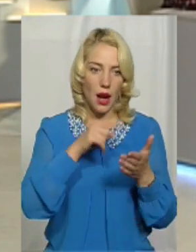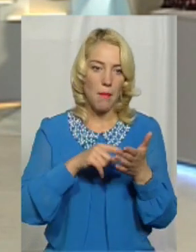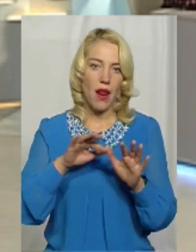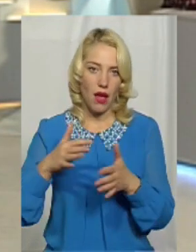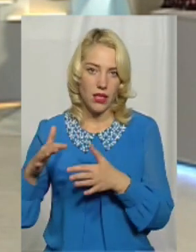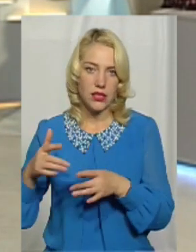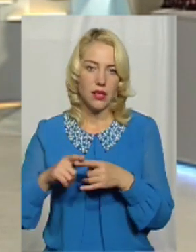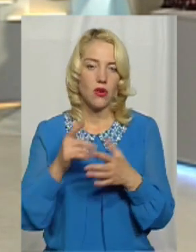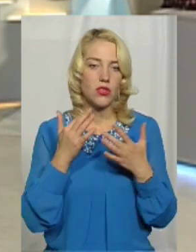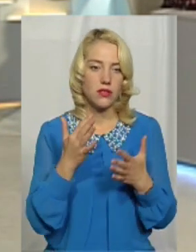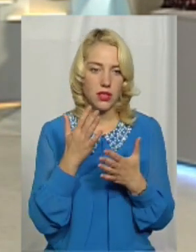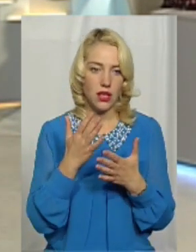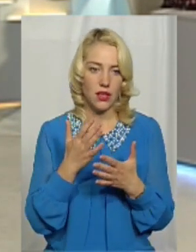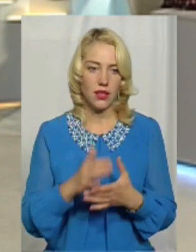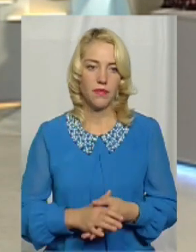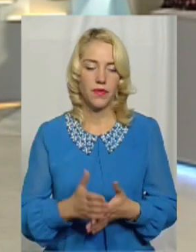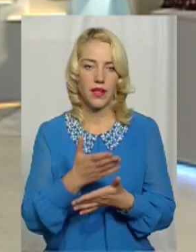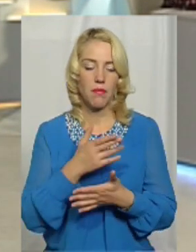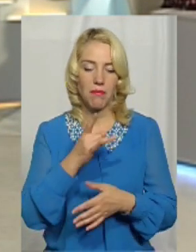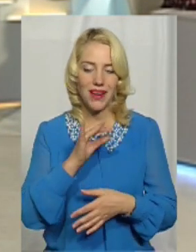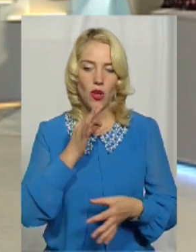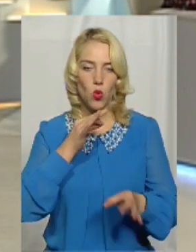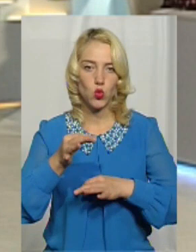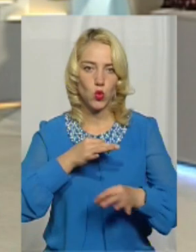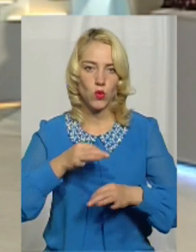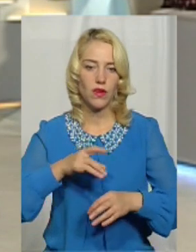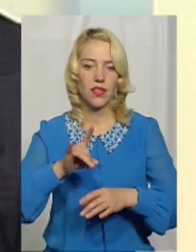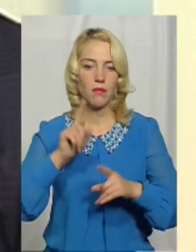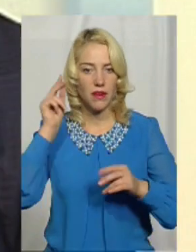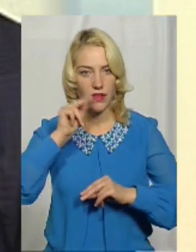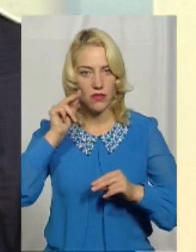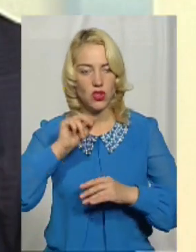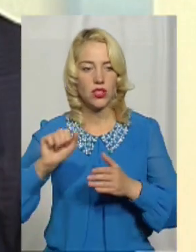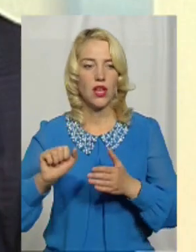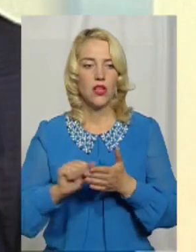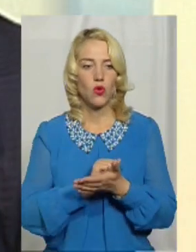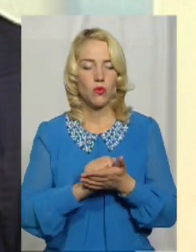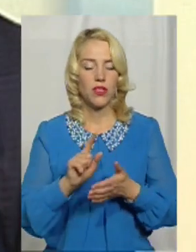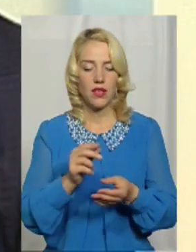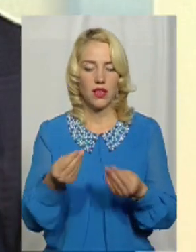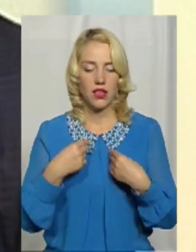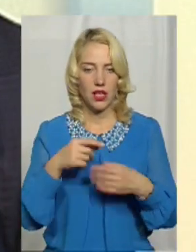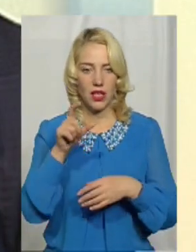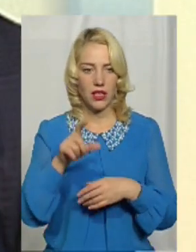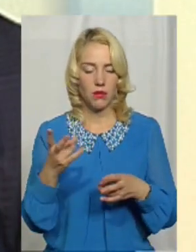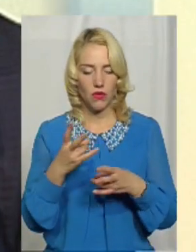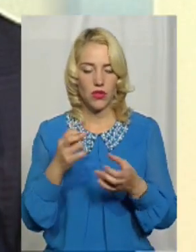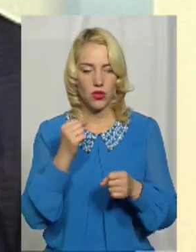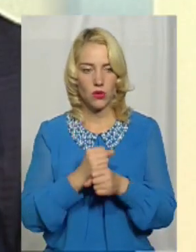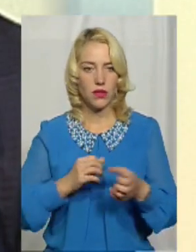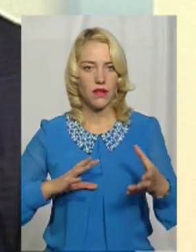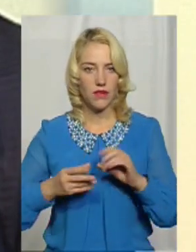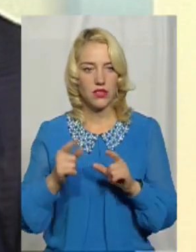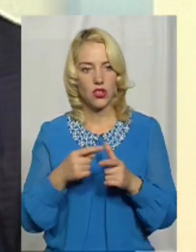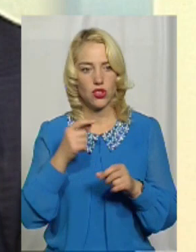оскільки ми при консультуванні, при вивченні документів, які надає нам клієнт, повинні зразу зробити висновок,